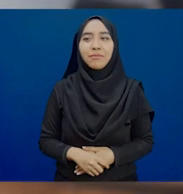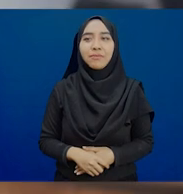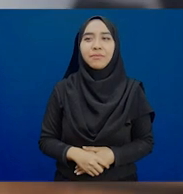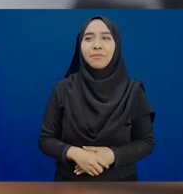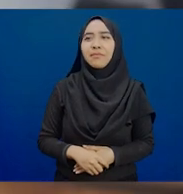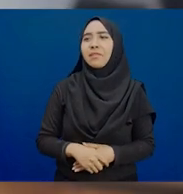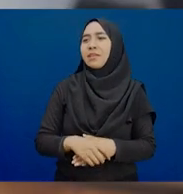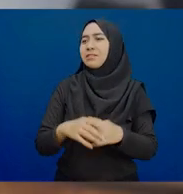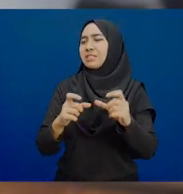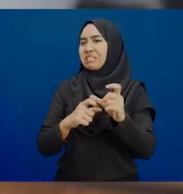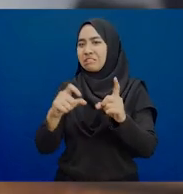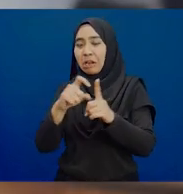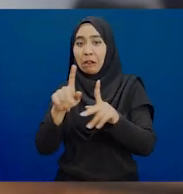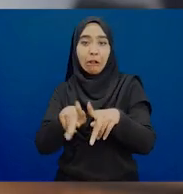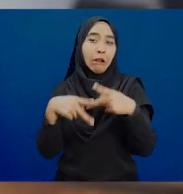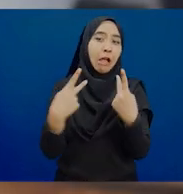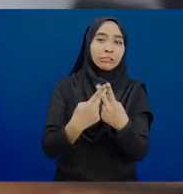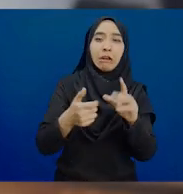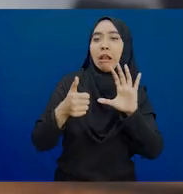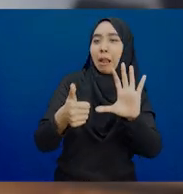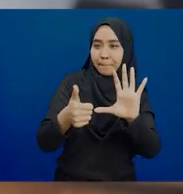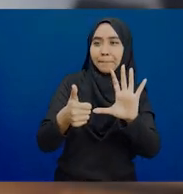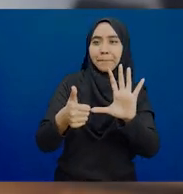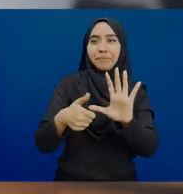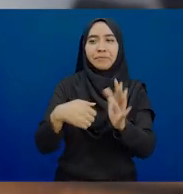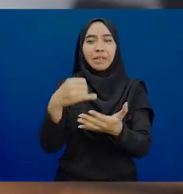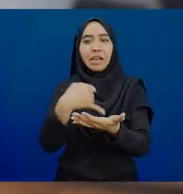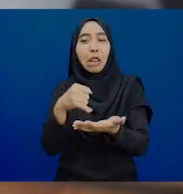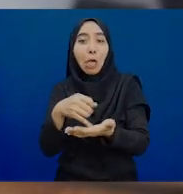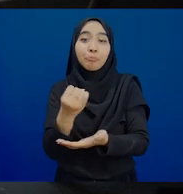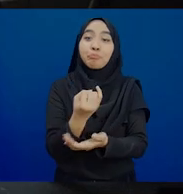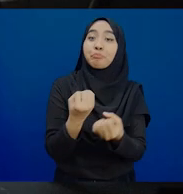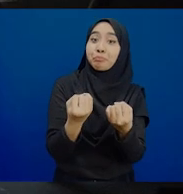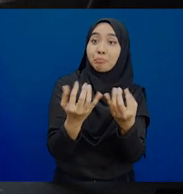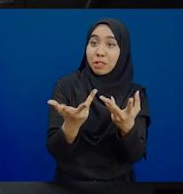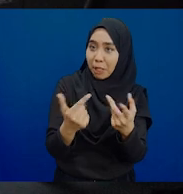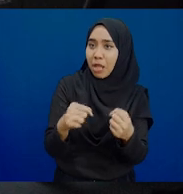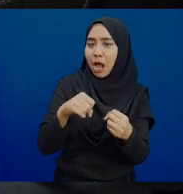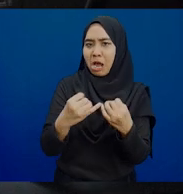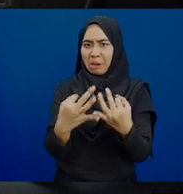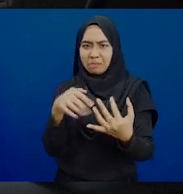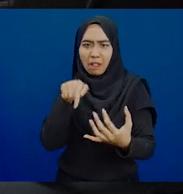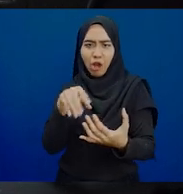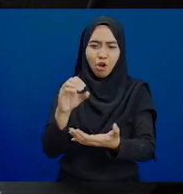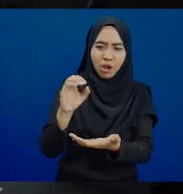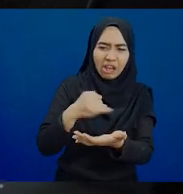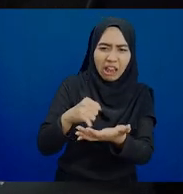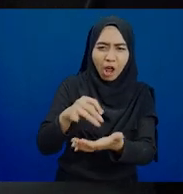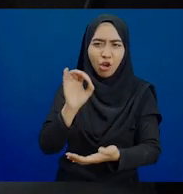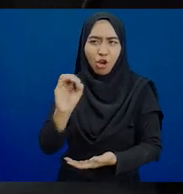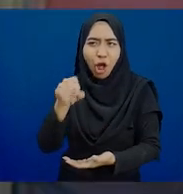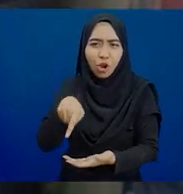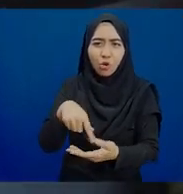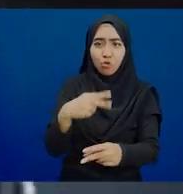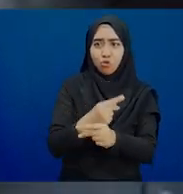Di SD kelas 6 itu nilai matematikaku itu 0. Jadi gurune